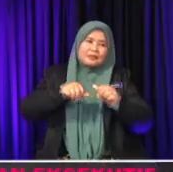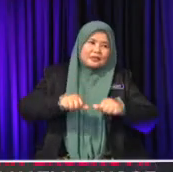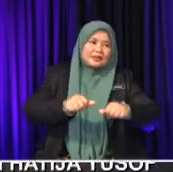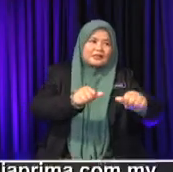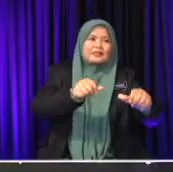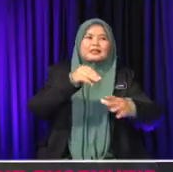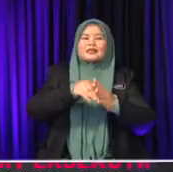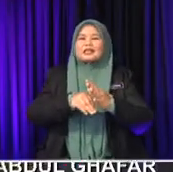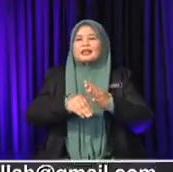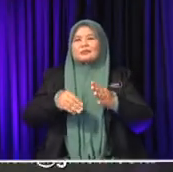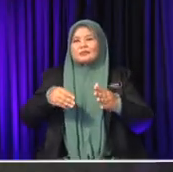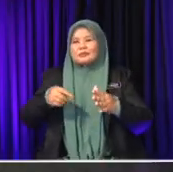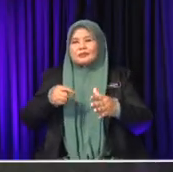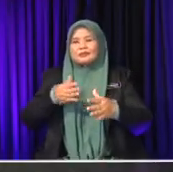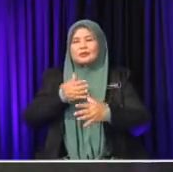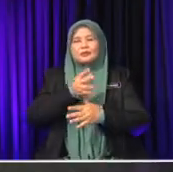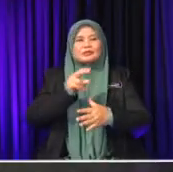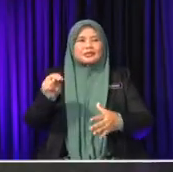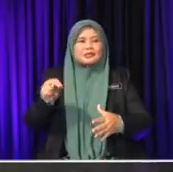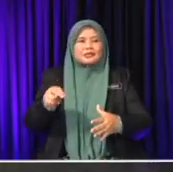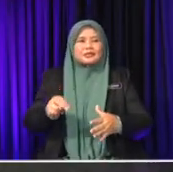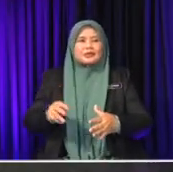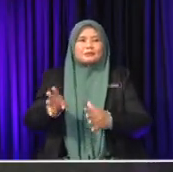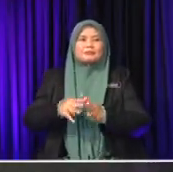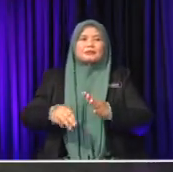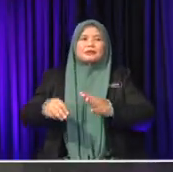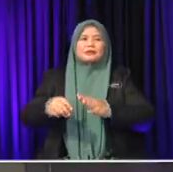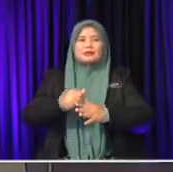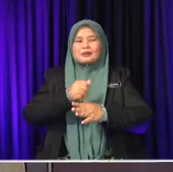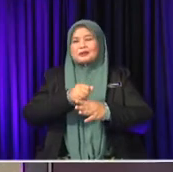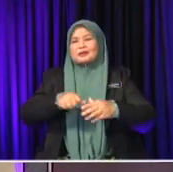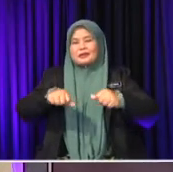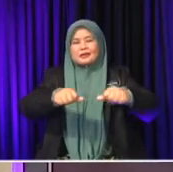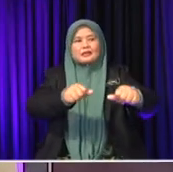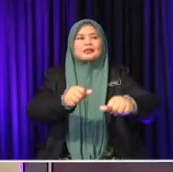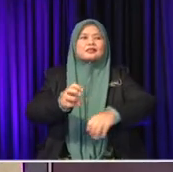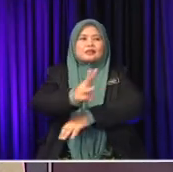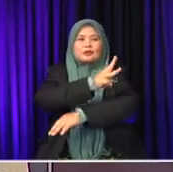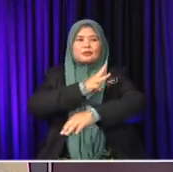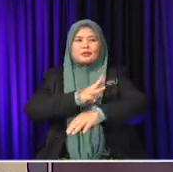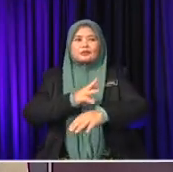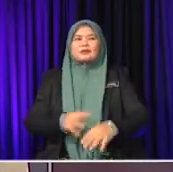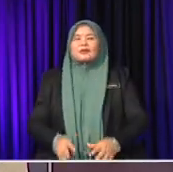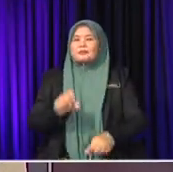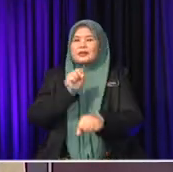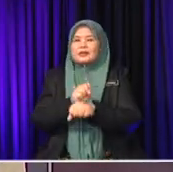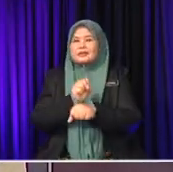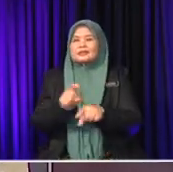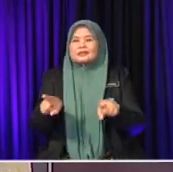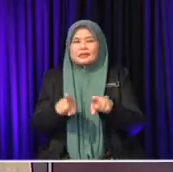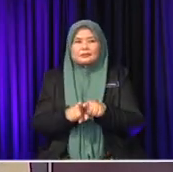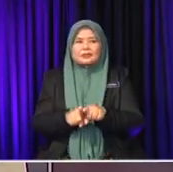dalam terusan mengairi sawah beratus relung bekerjasama